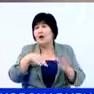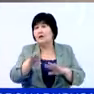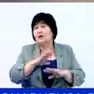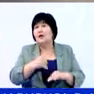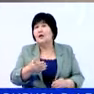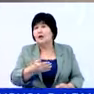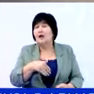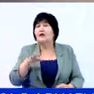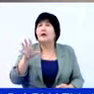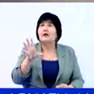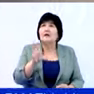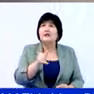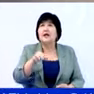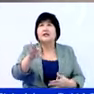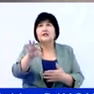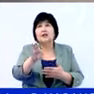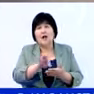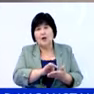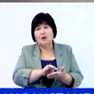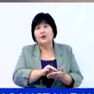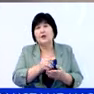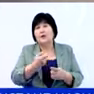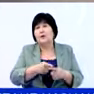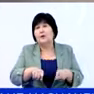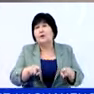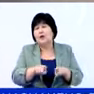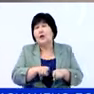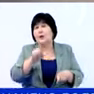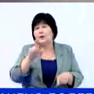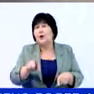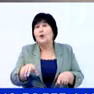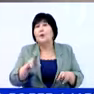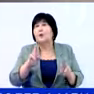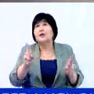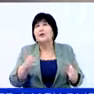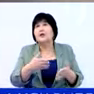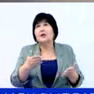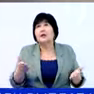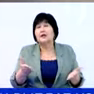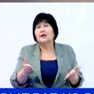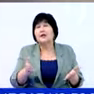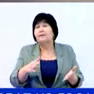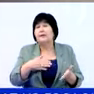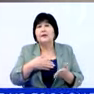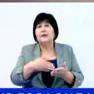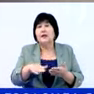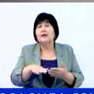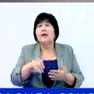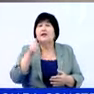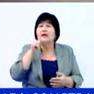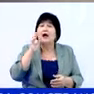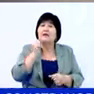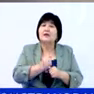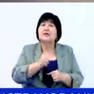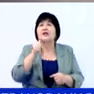хотел все и вся и сразу. Понимаете, он такой человек, он никак не отодвигал там, вот завтра сделал.